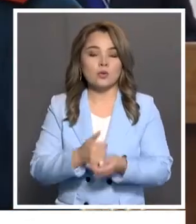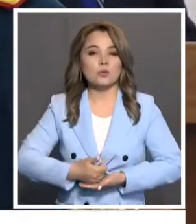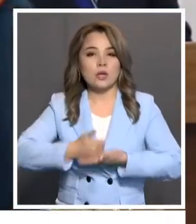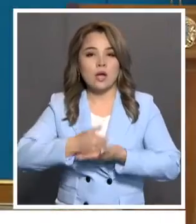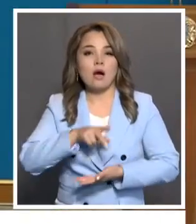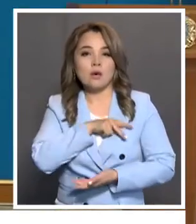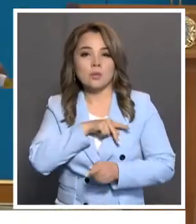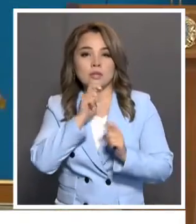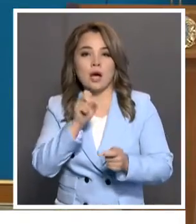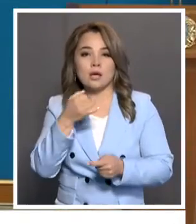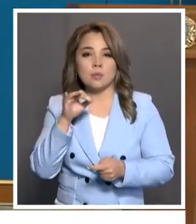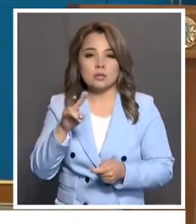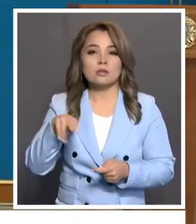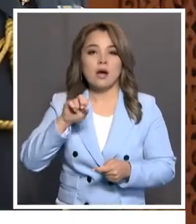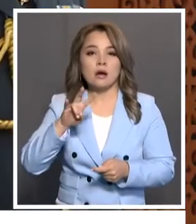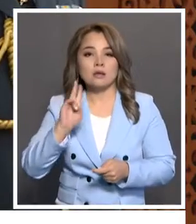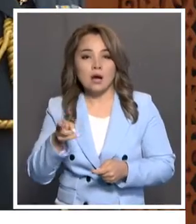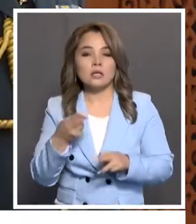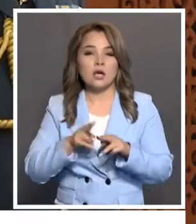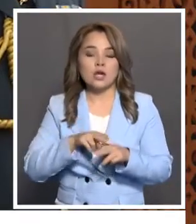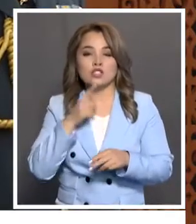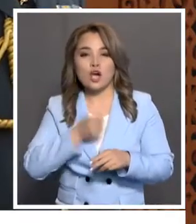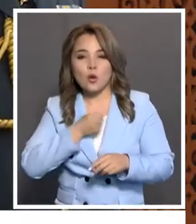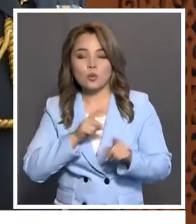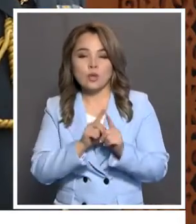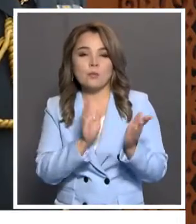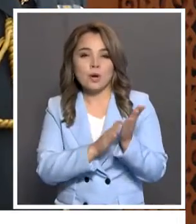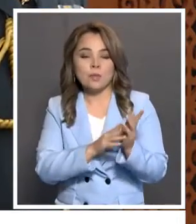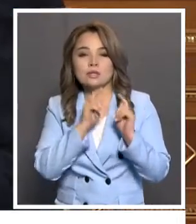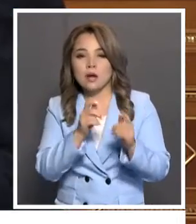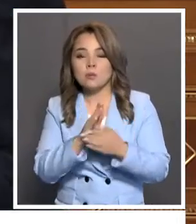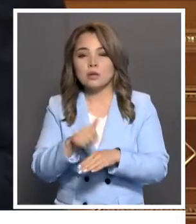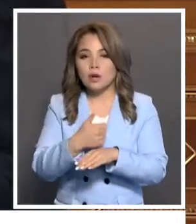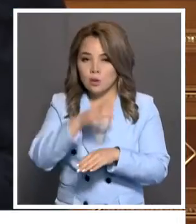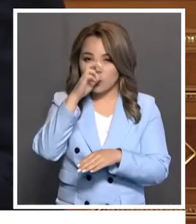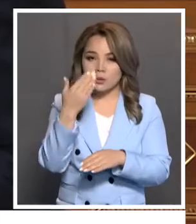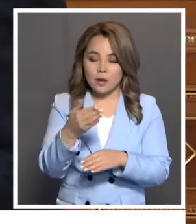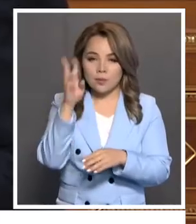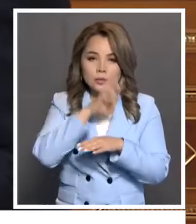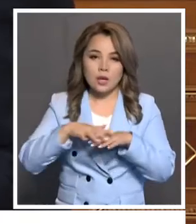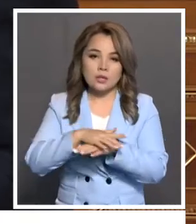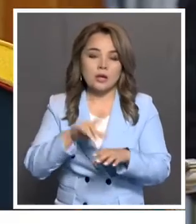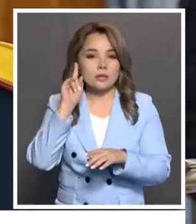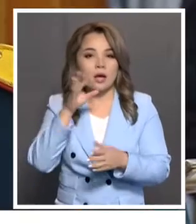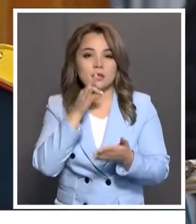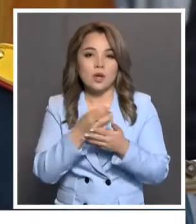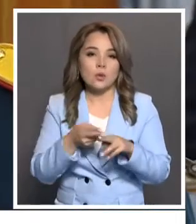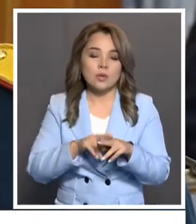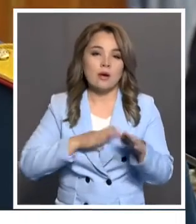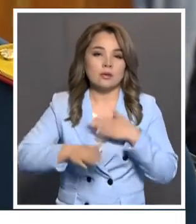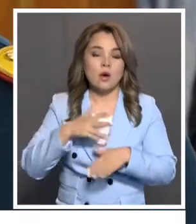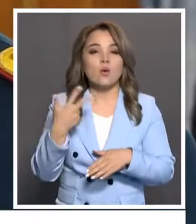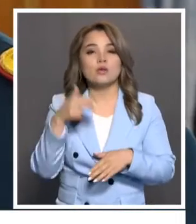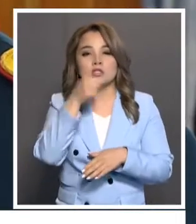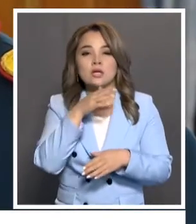Айбын, даңқ және жауынгерлік ерлігі үшін медальдарымен марапаттады. Мемлекет басшысы халқымыздың ерлігін танытатын қос мереке биыл